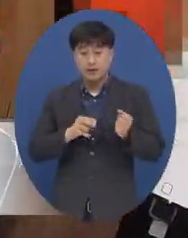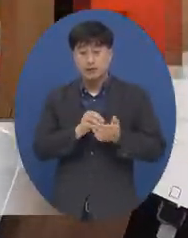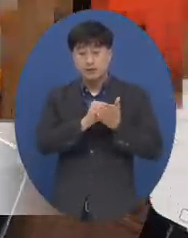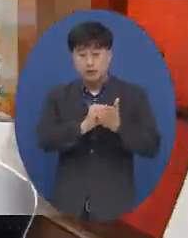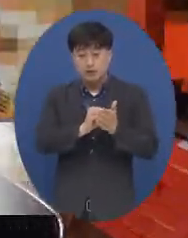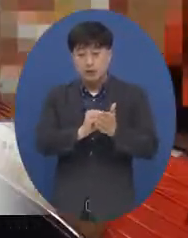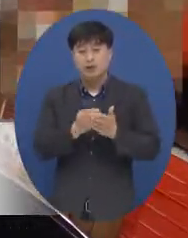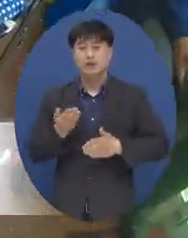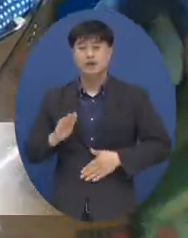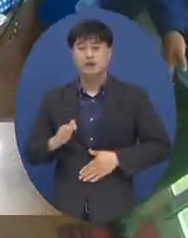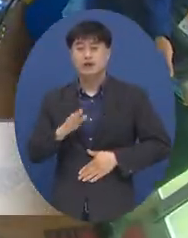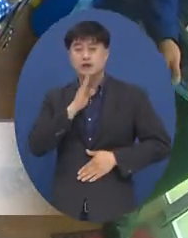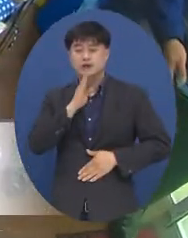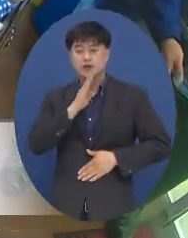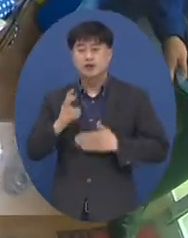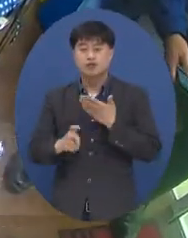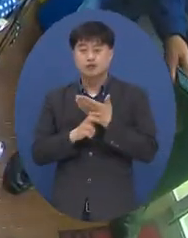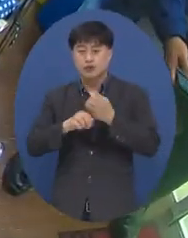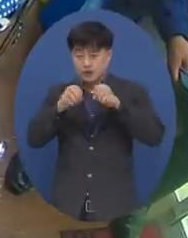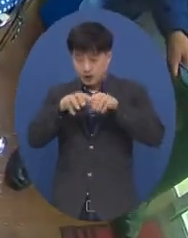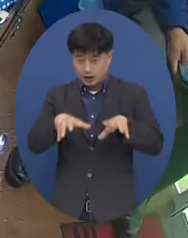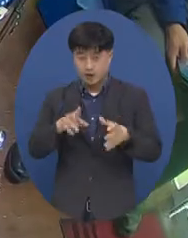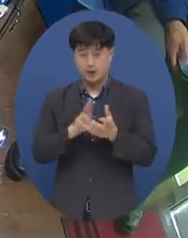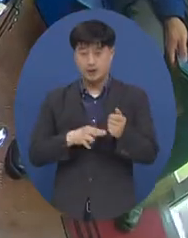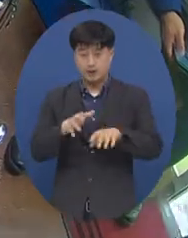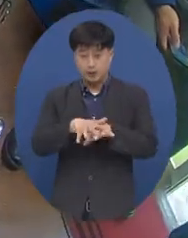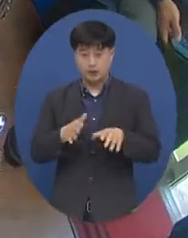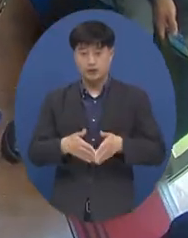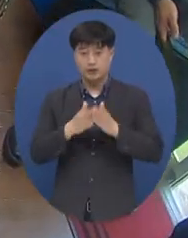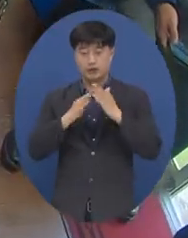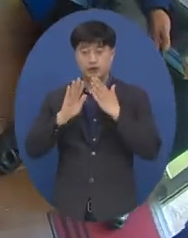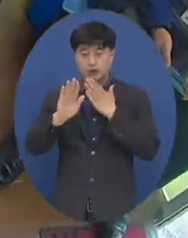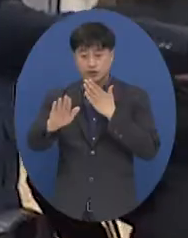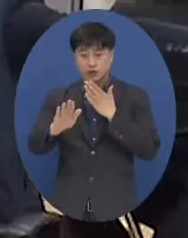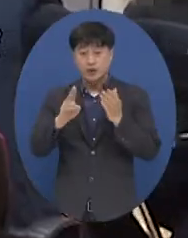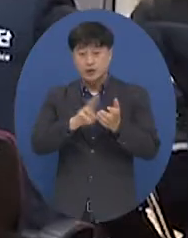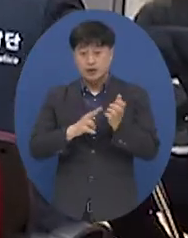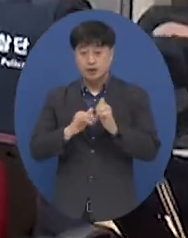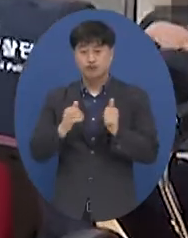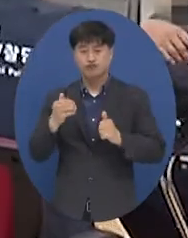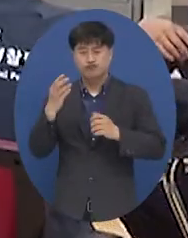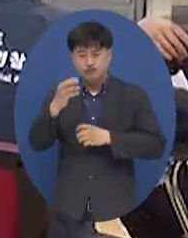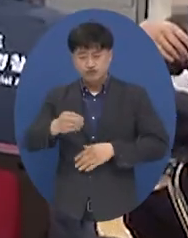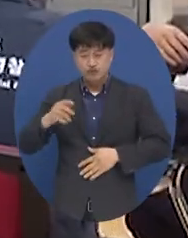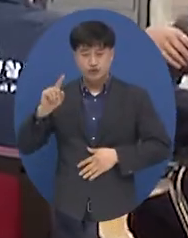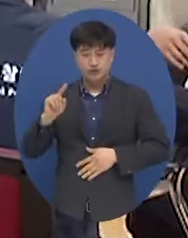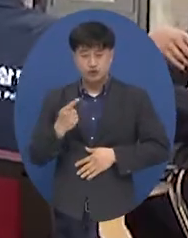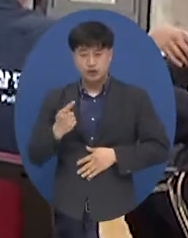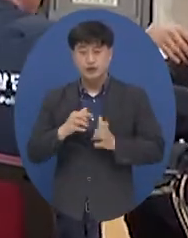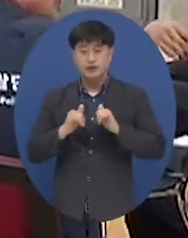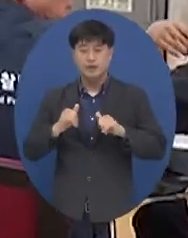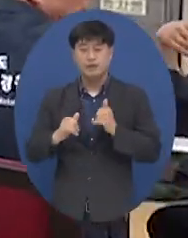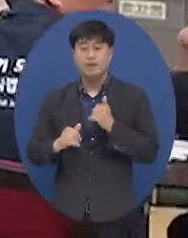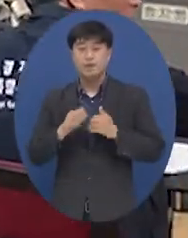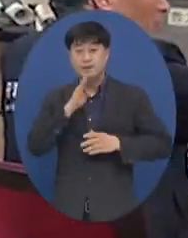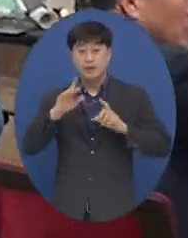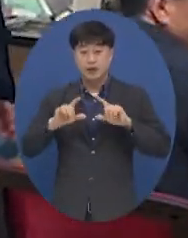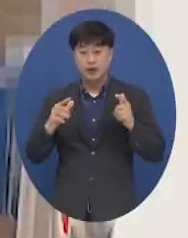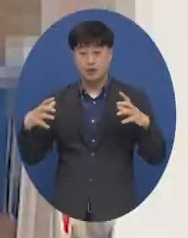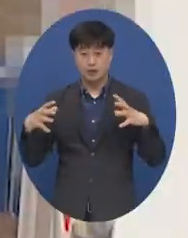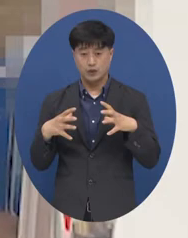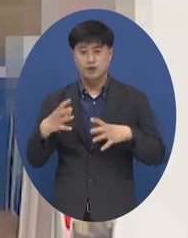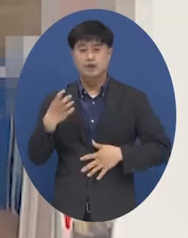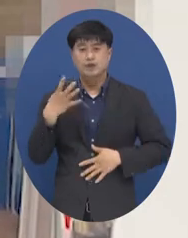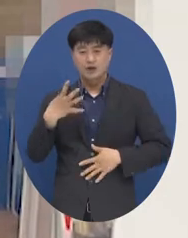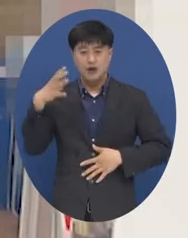신고와 등록은 했지만 실제로는 불법 다단계 판매 조직을 개설한 후 판매원 수천 명을 부당하게 모집한 뒤